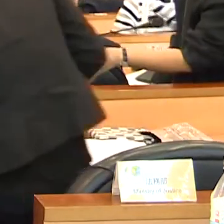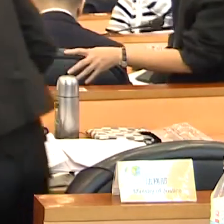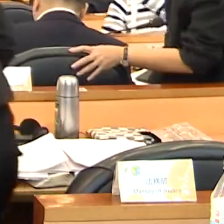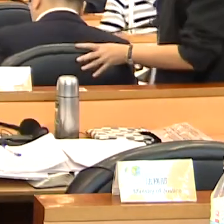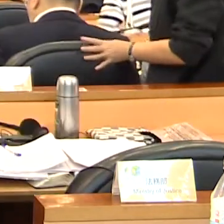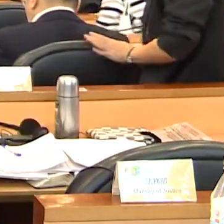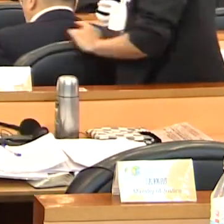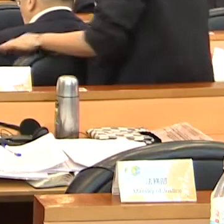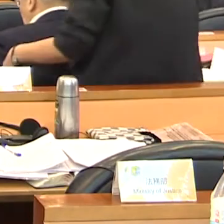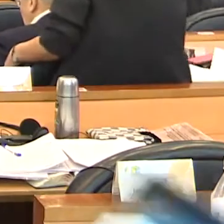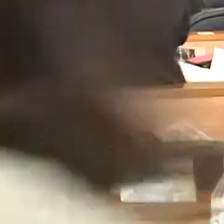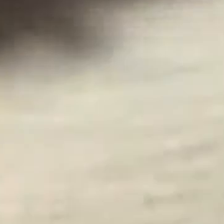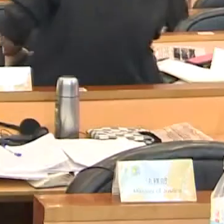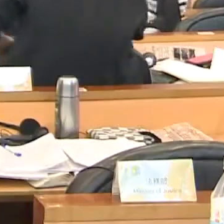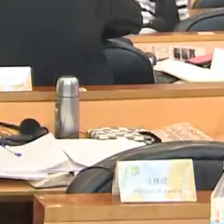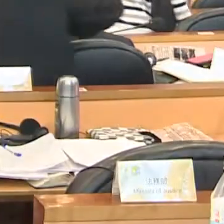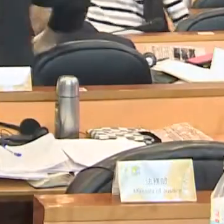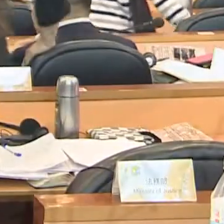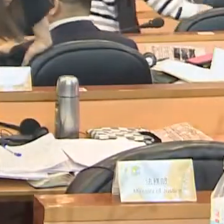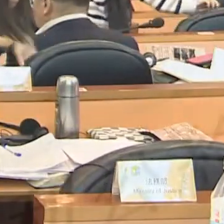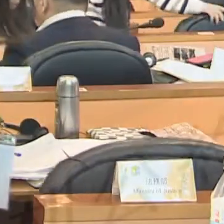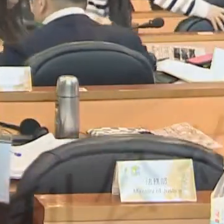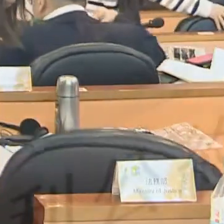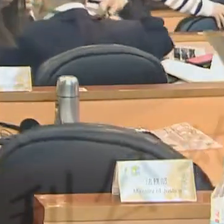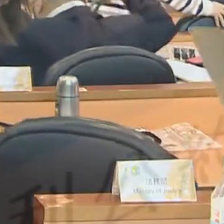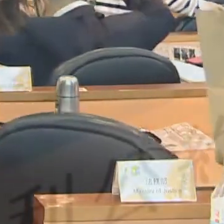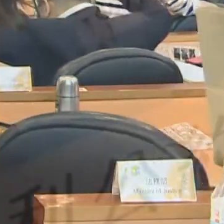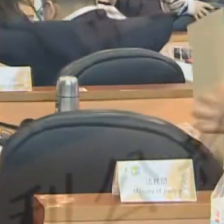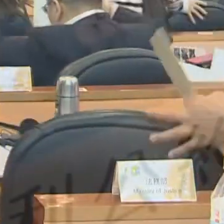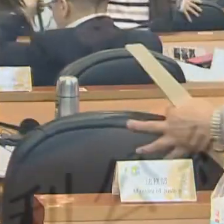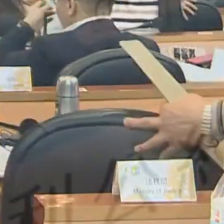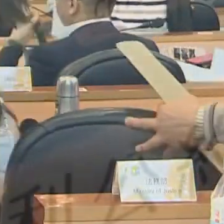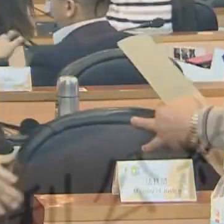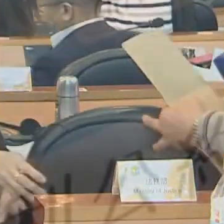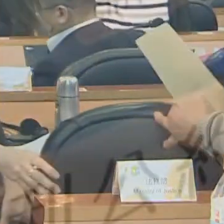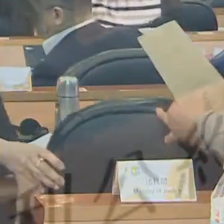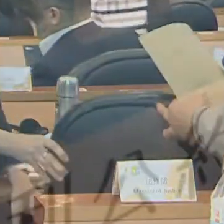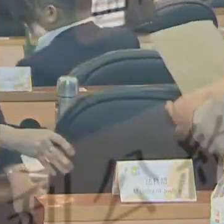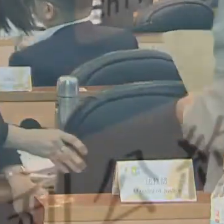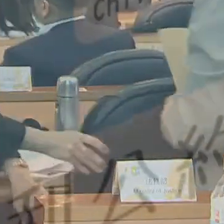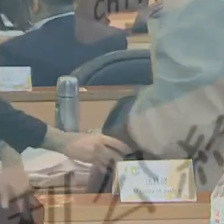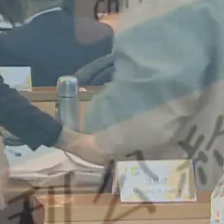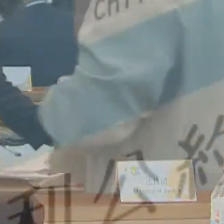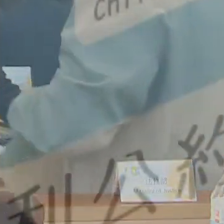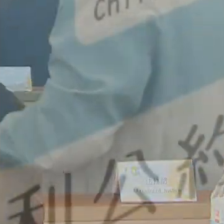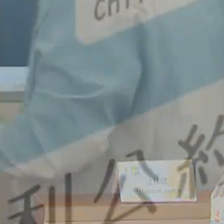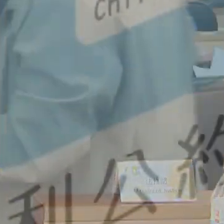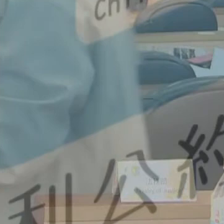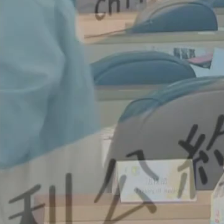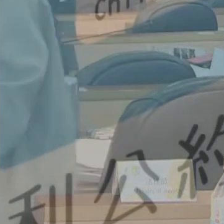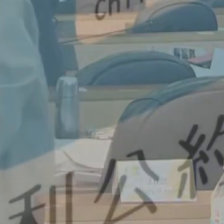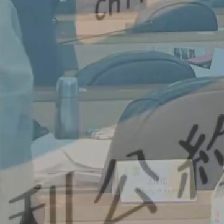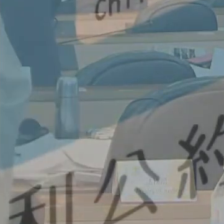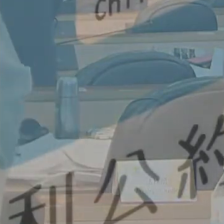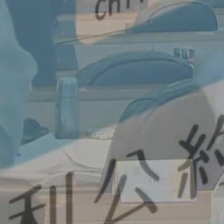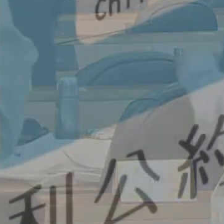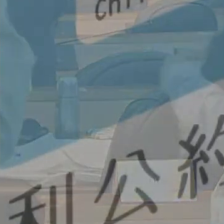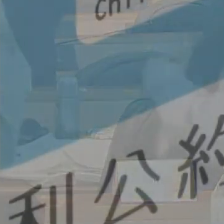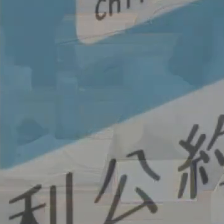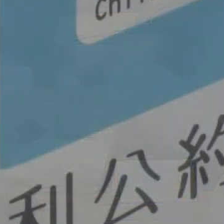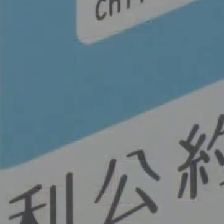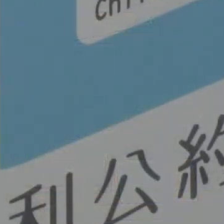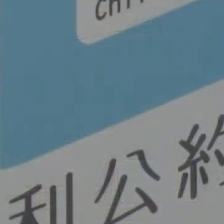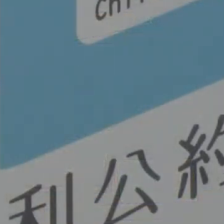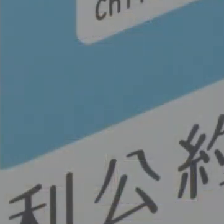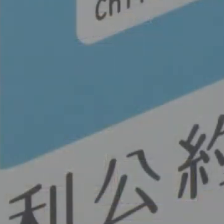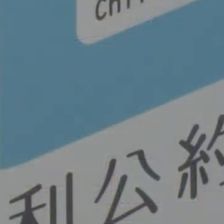谢谢次长。那感谢各位参与上午的会议。那再次提醒，我们将在1点20进行本场次